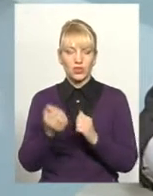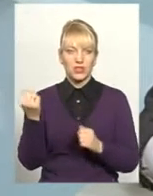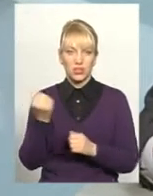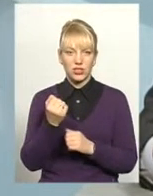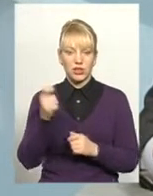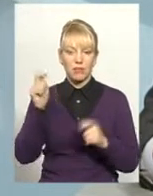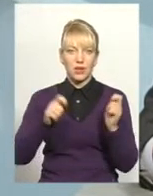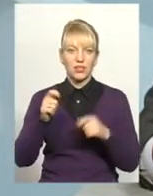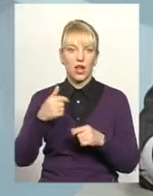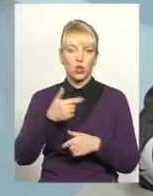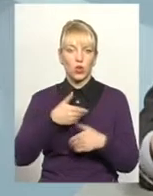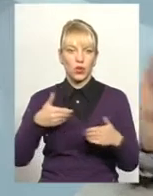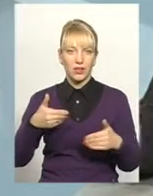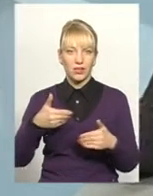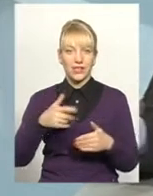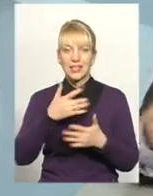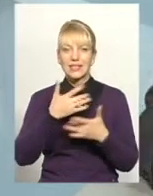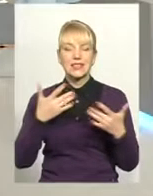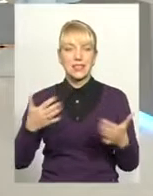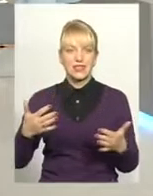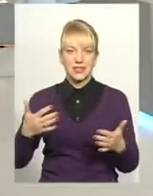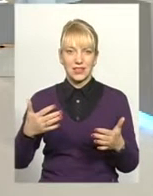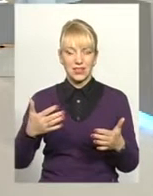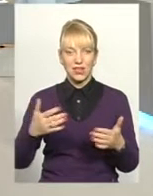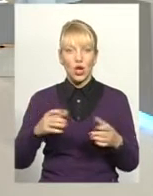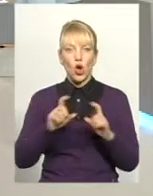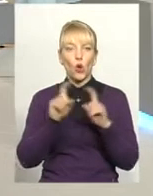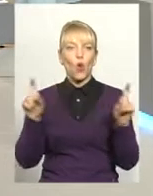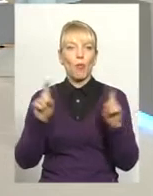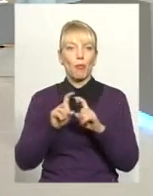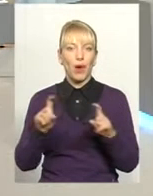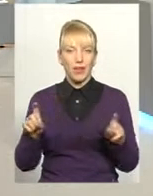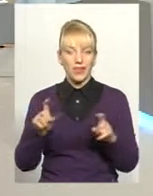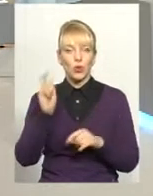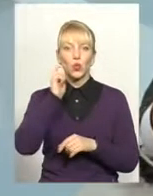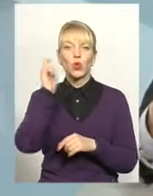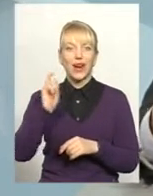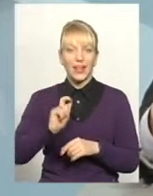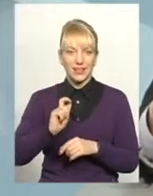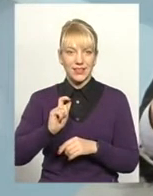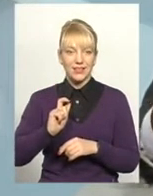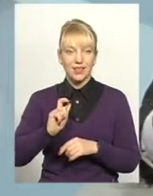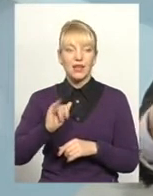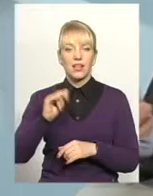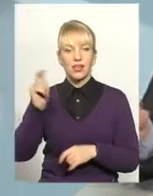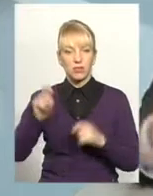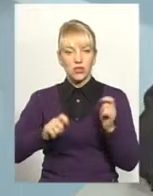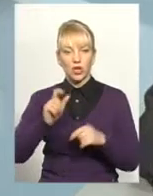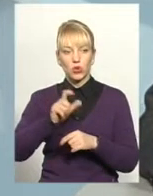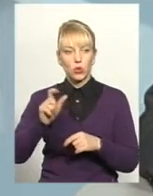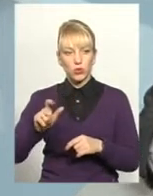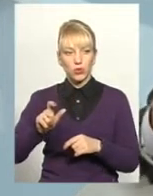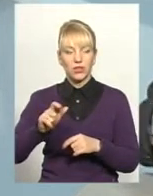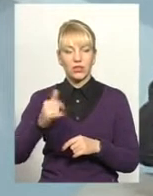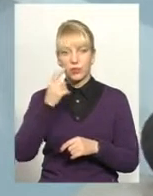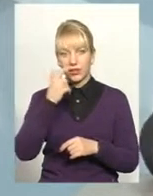до нас з різних компаній України. Приїжджають люди. Недавно у нас